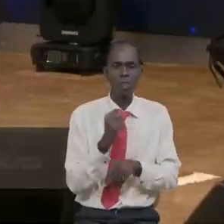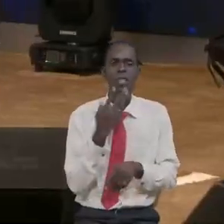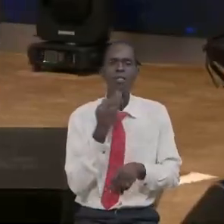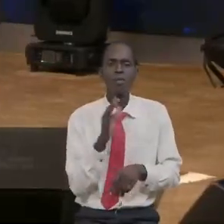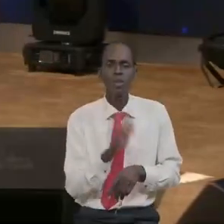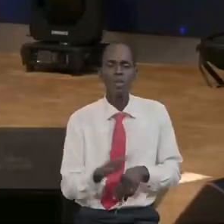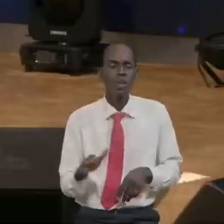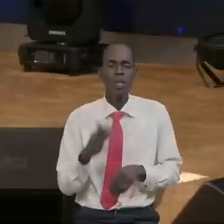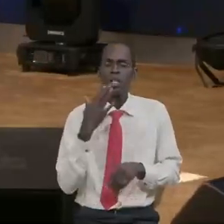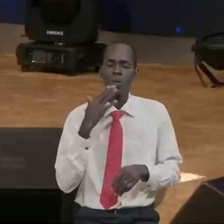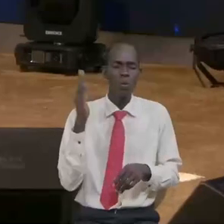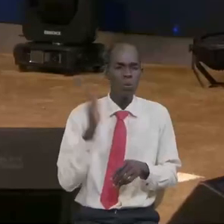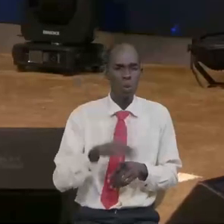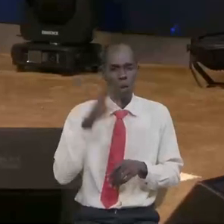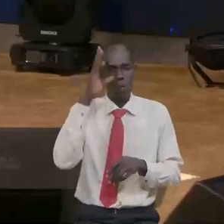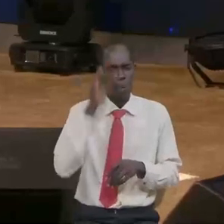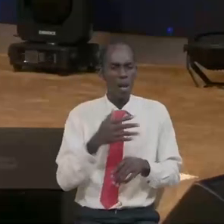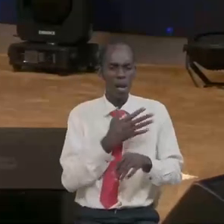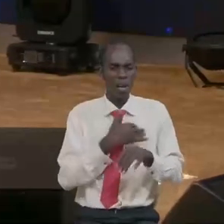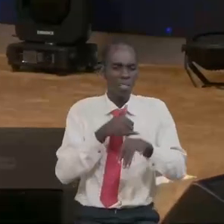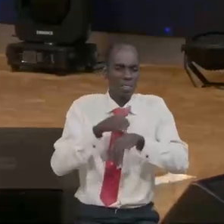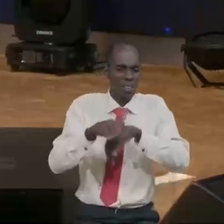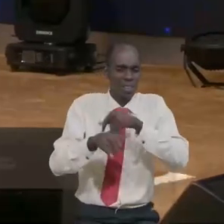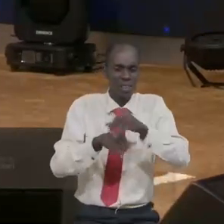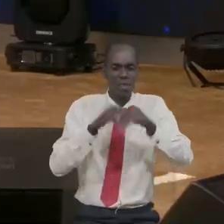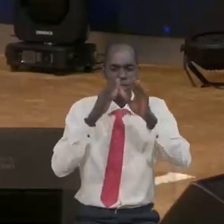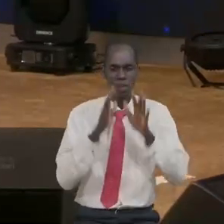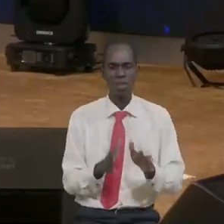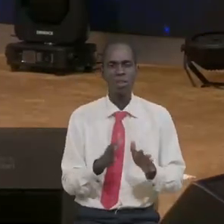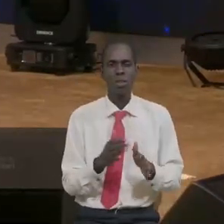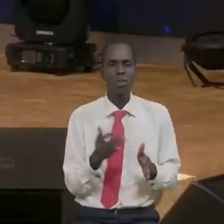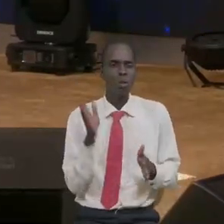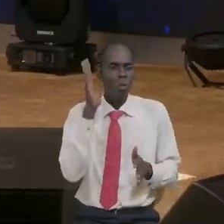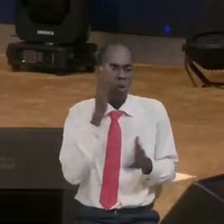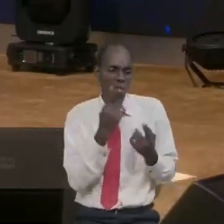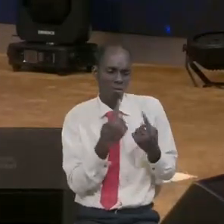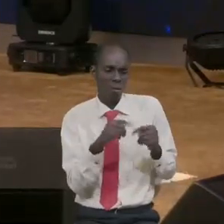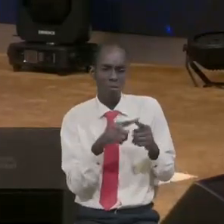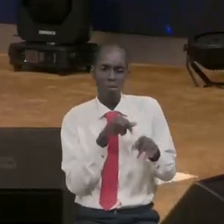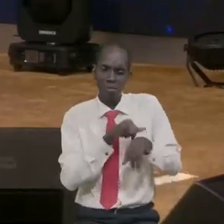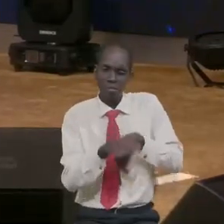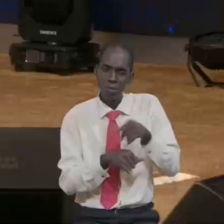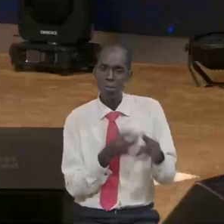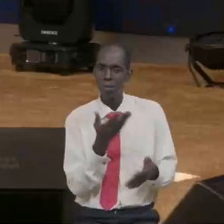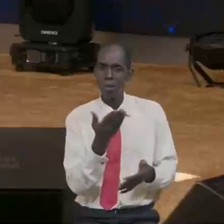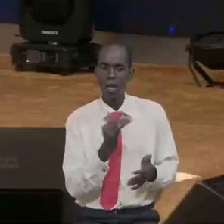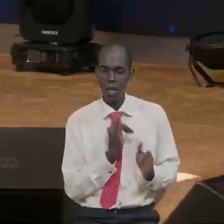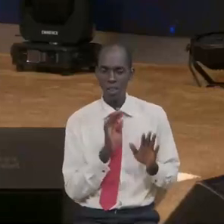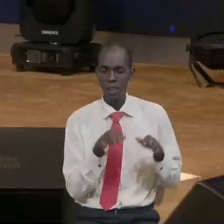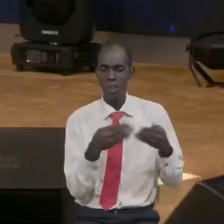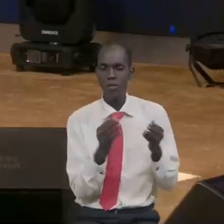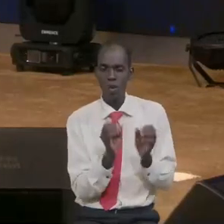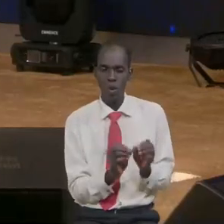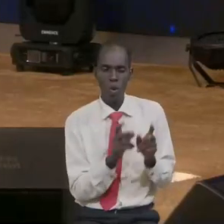hommes méchants et imposteurs, ils vont essayer de vous séduire. Alors je vous donne